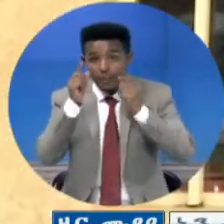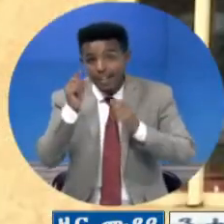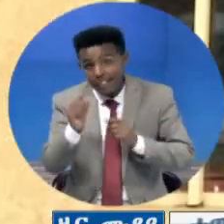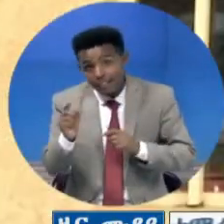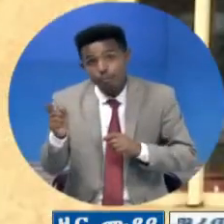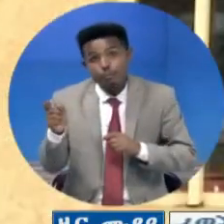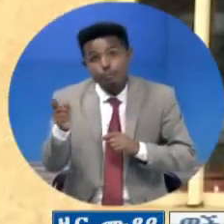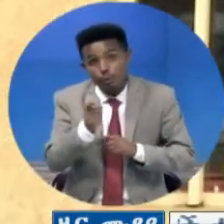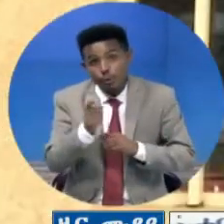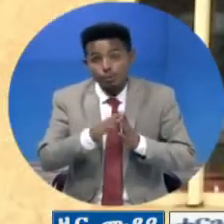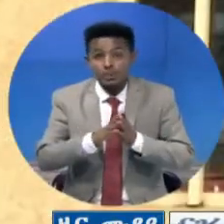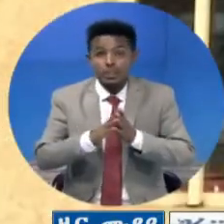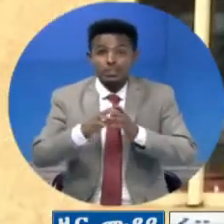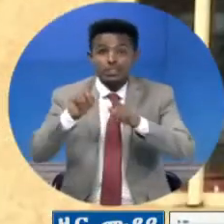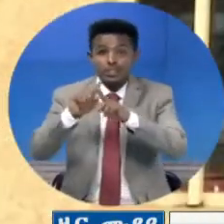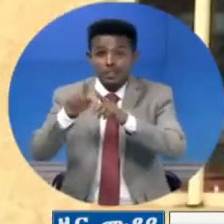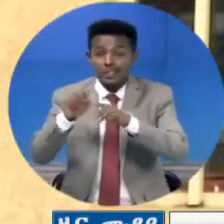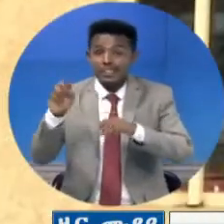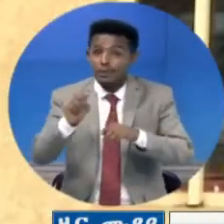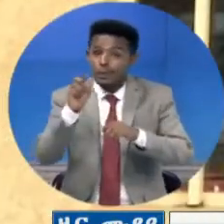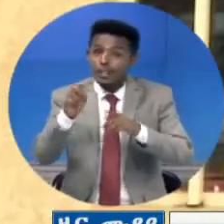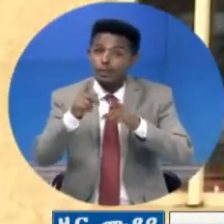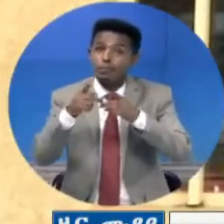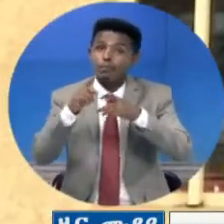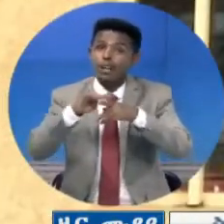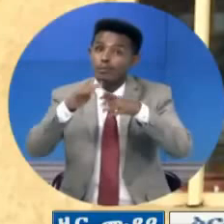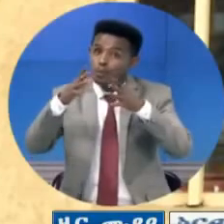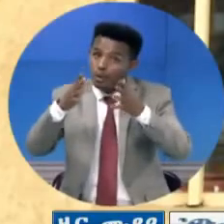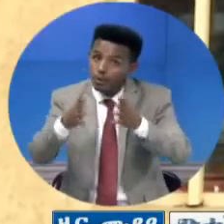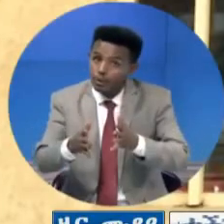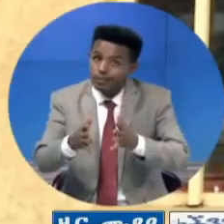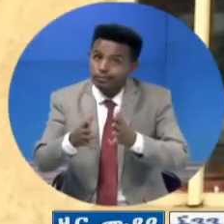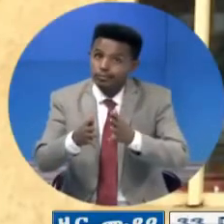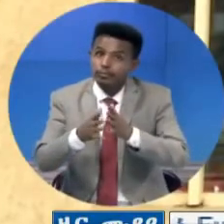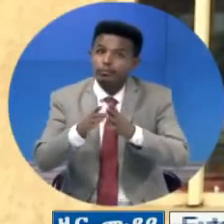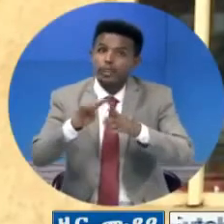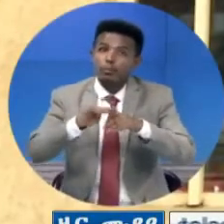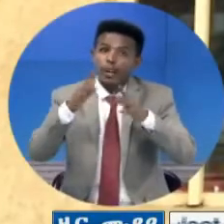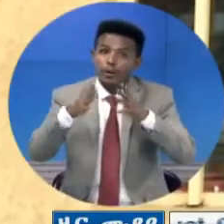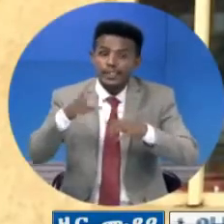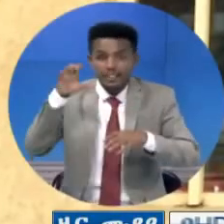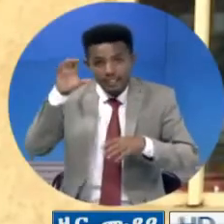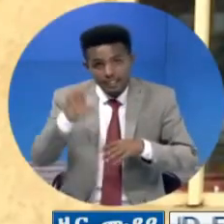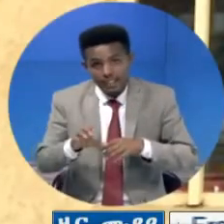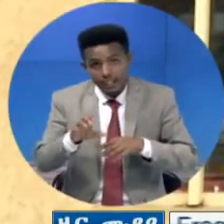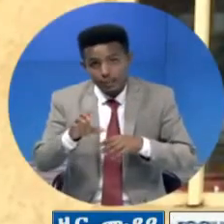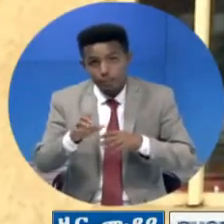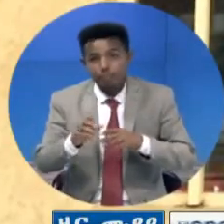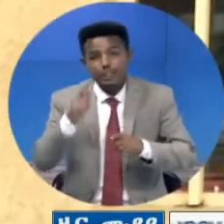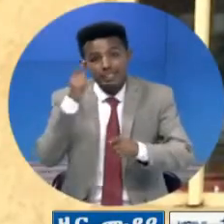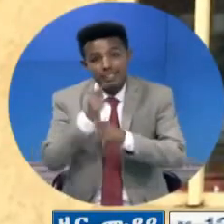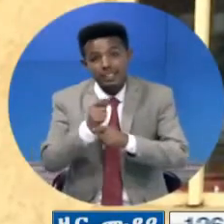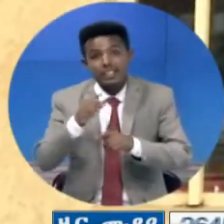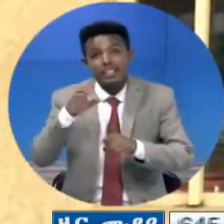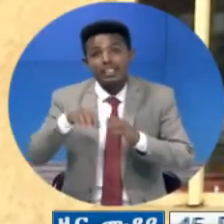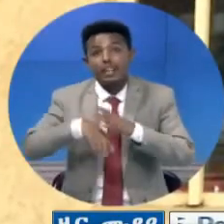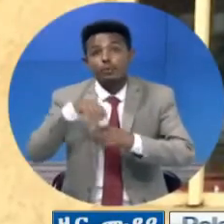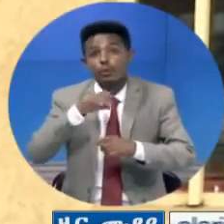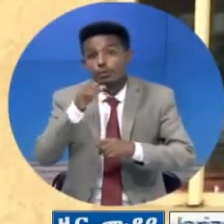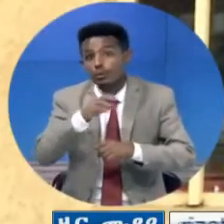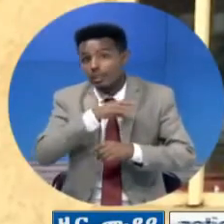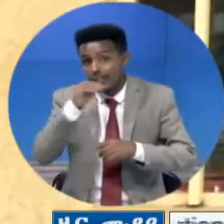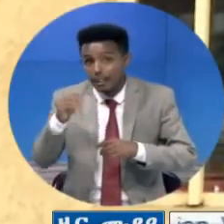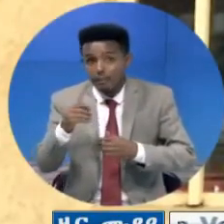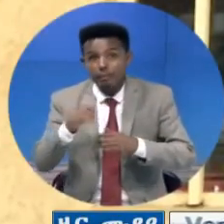ባለሙያዎችም ቢሆን ኤክስቴንሽን ባለሙያዎች ቀበሌ ላይ ያሉ ባለሙያዎችም የሙያዊ ግዴታቸውን በአግባቡ እየተወጡ እንዳልሆነና በአጠቃላይ መንግስት